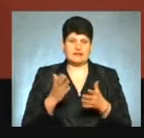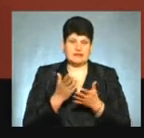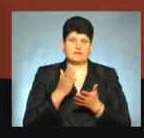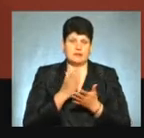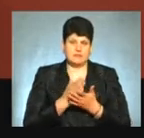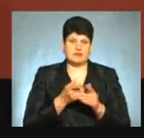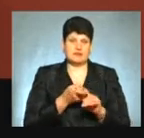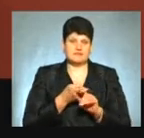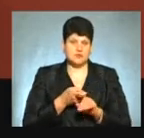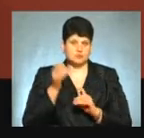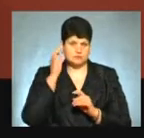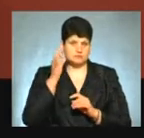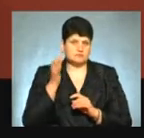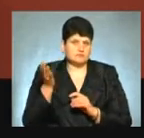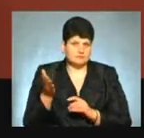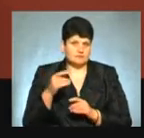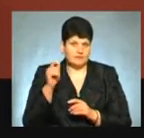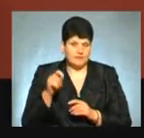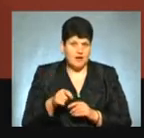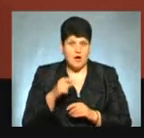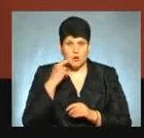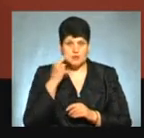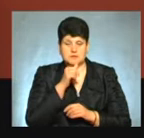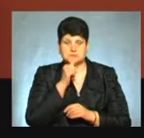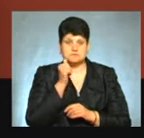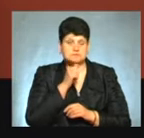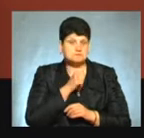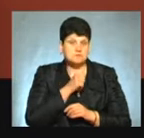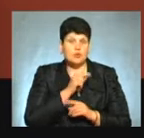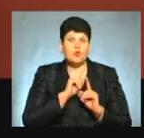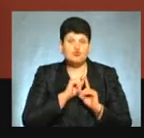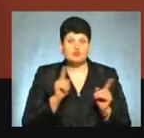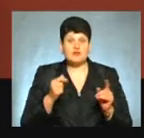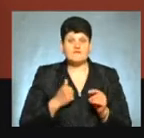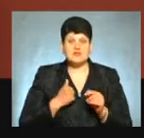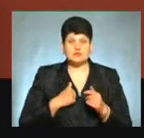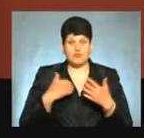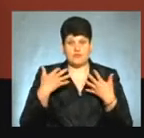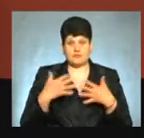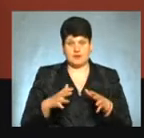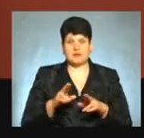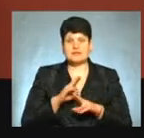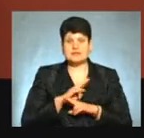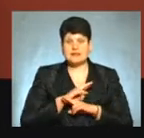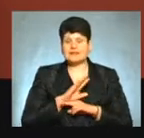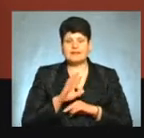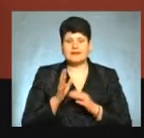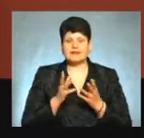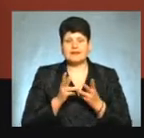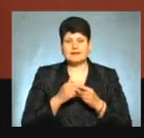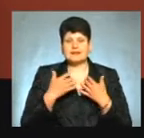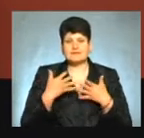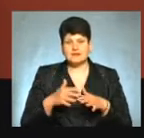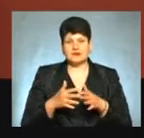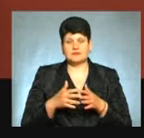зазнали через німецький нацизм. Росія їх приховує. Особливо приховуються військові втрати. І загальна кількість втрат, вона ще й